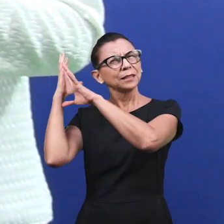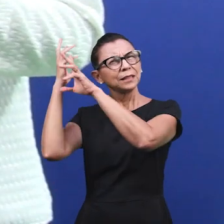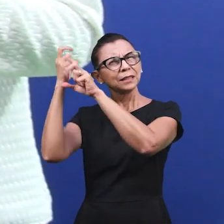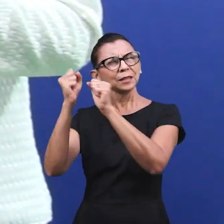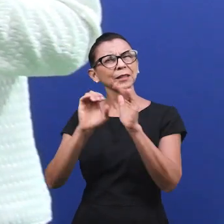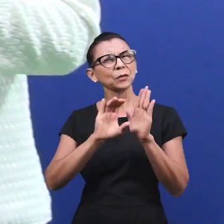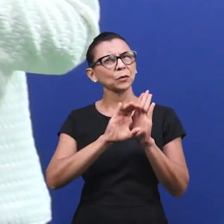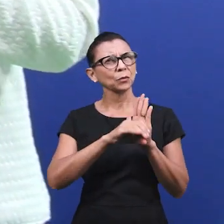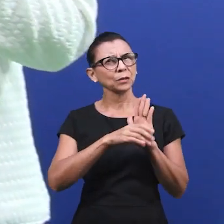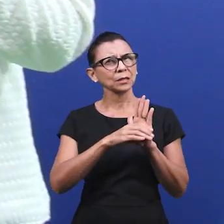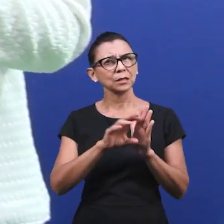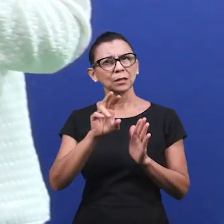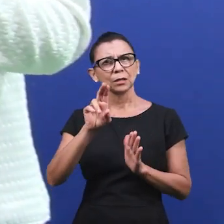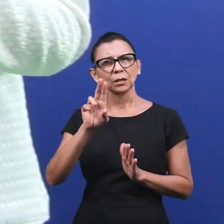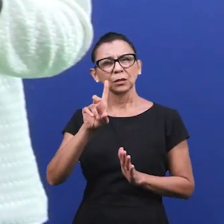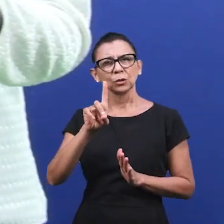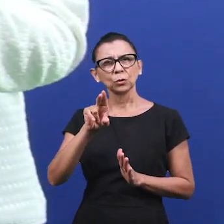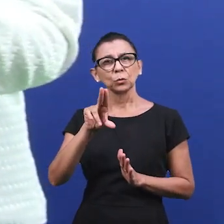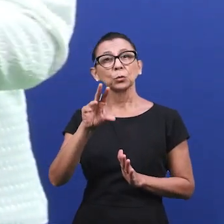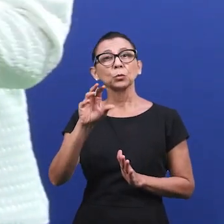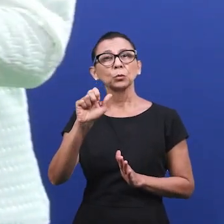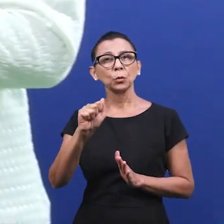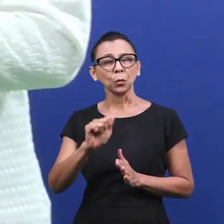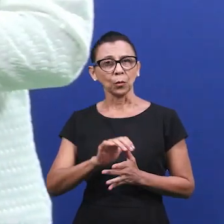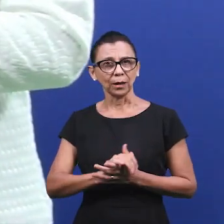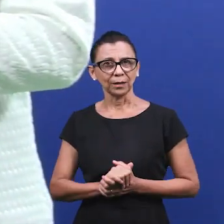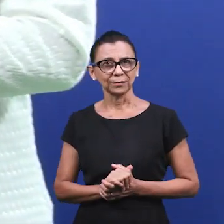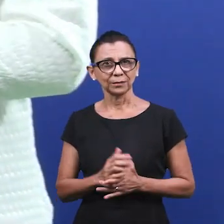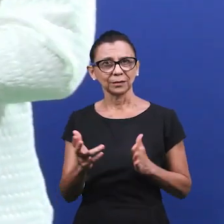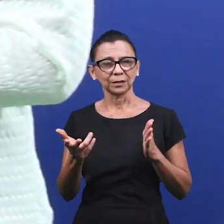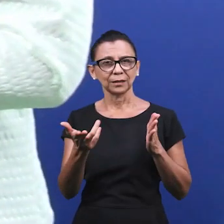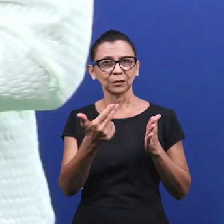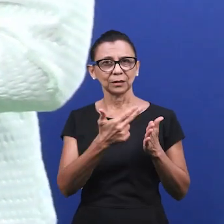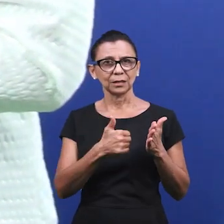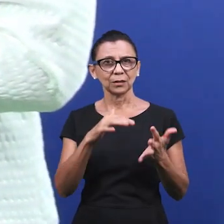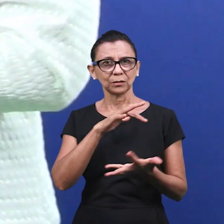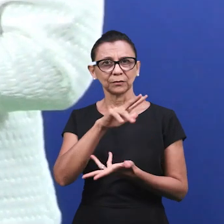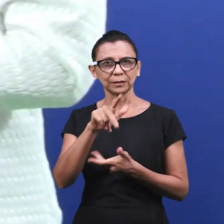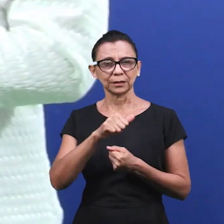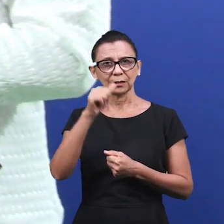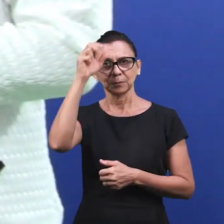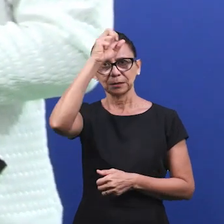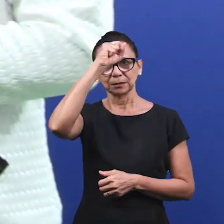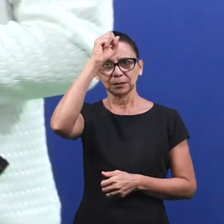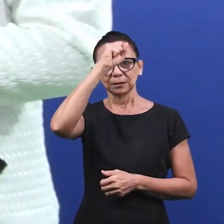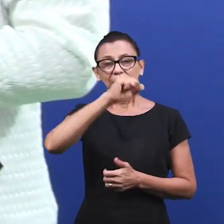nous rappeler le concept du dessein universel.